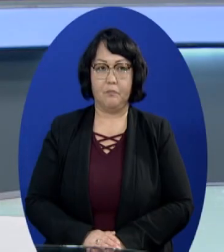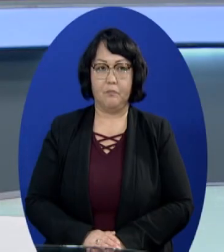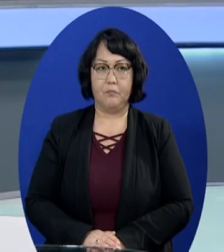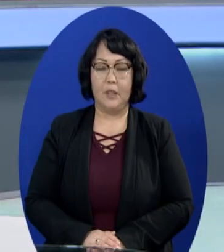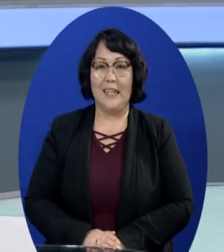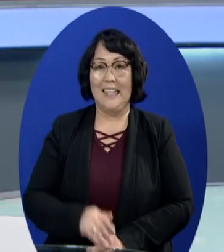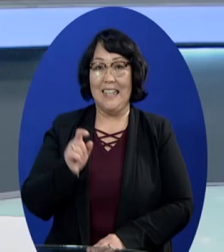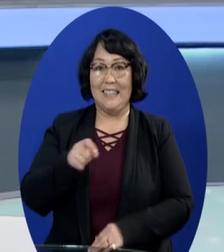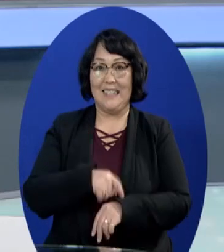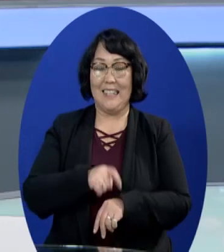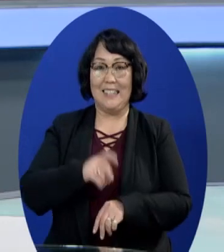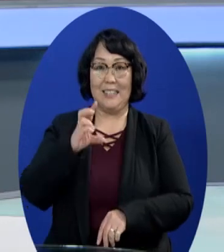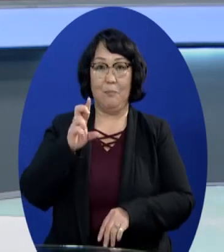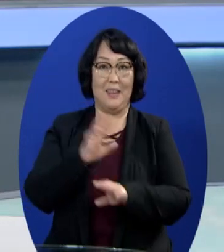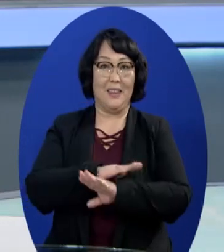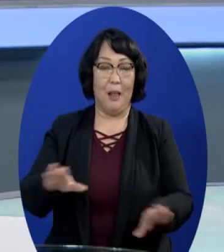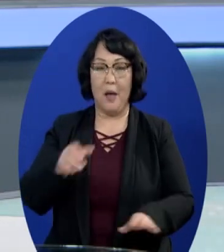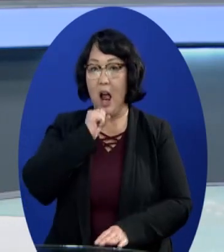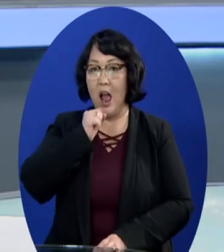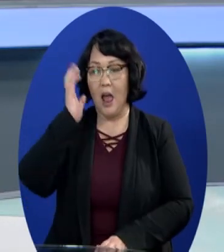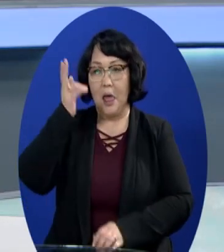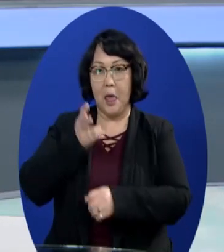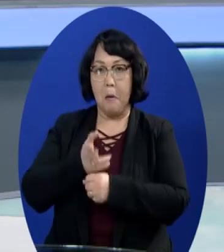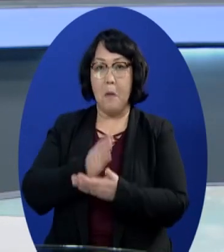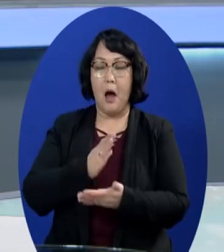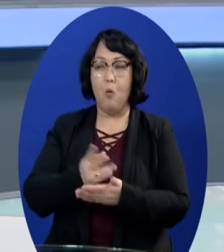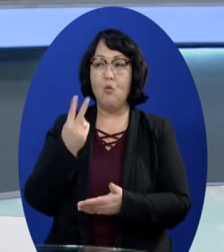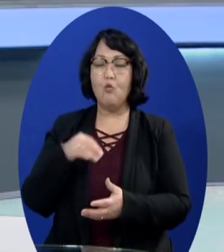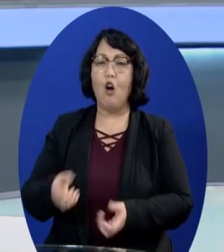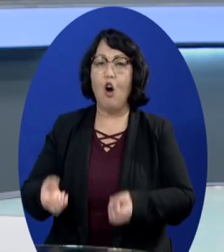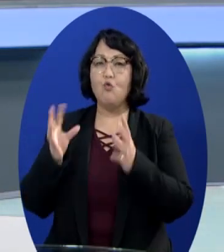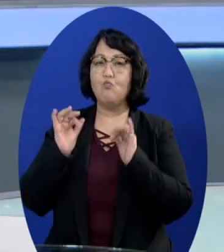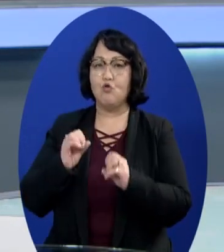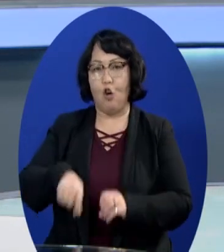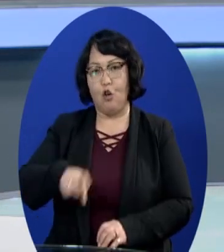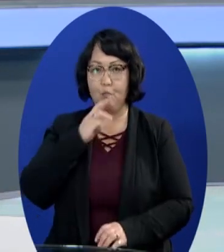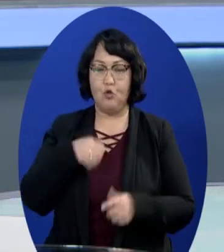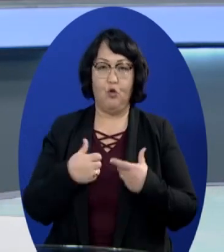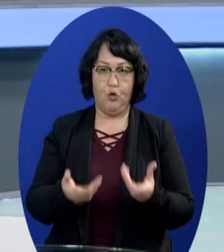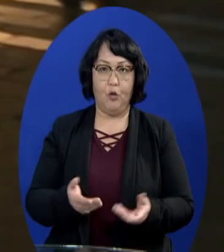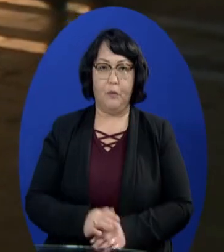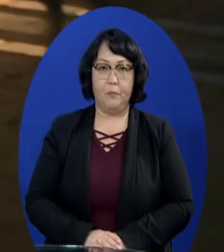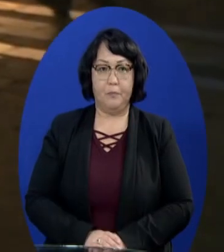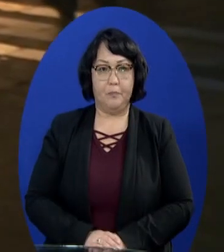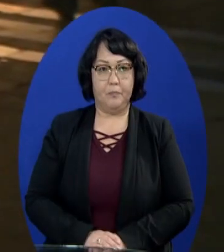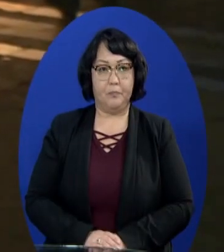Яг энэ цаг мөчөдөө Скватрийн талбайд манай сурвалжлах баг ажиллаж байгаа. Үйл явдлыг газар дээрээс нь мэдээлье.